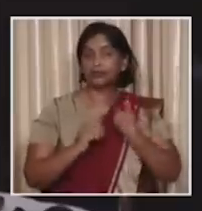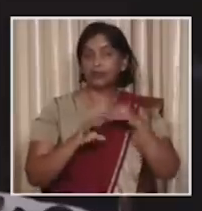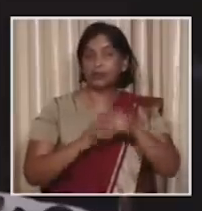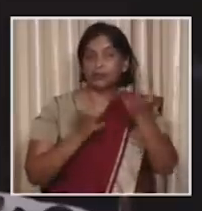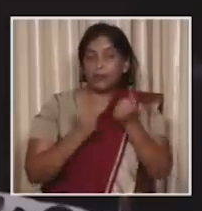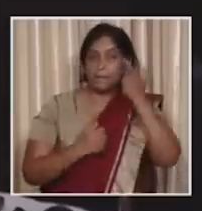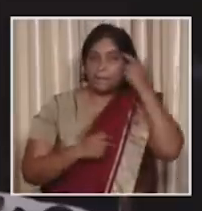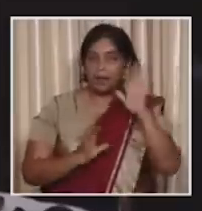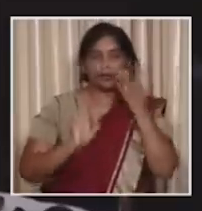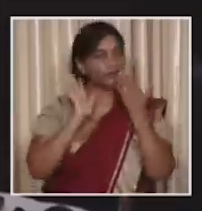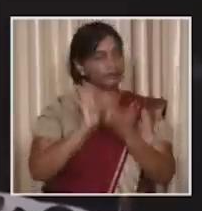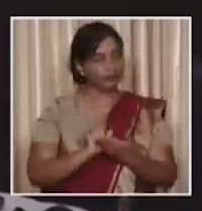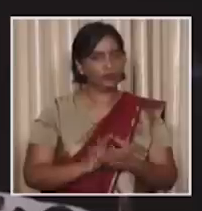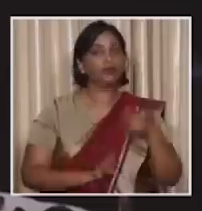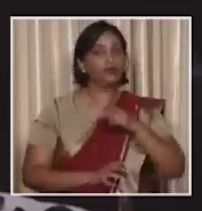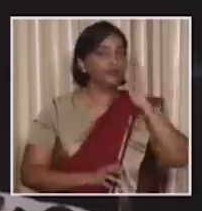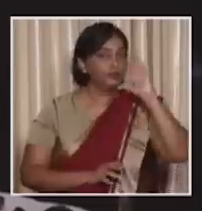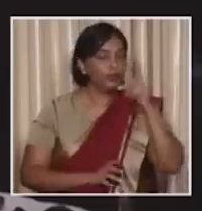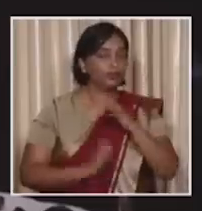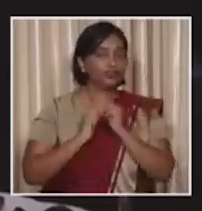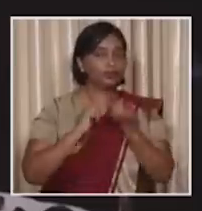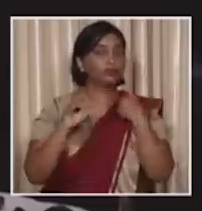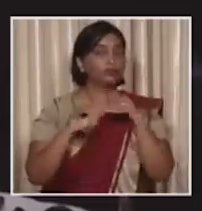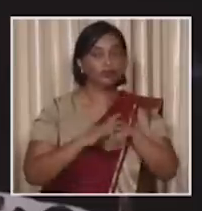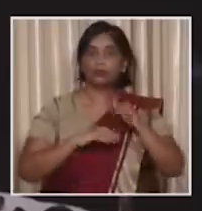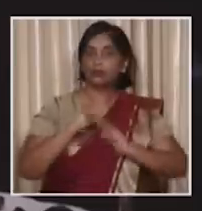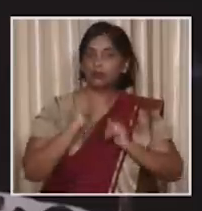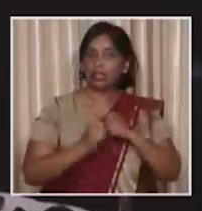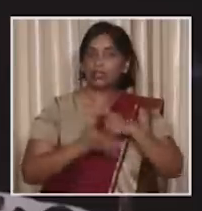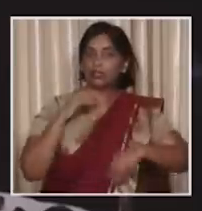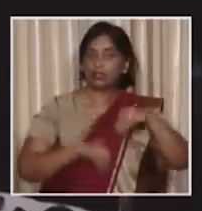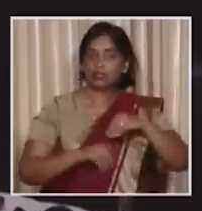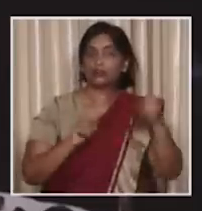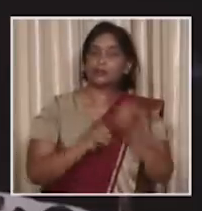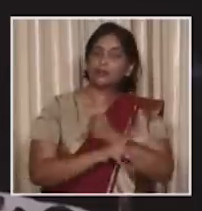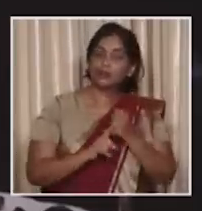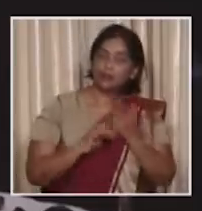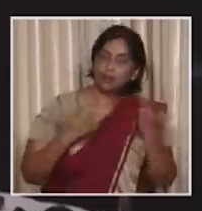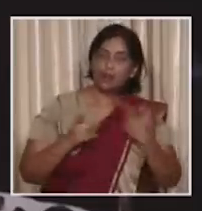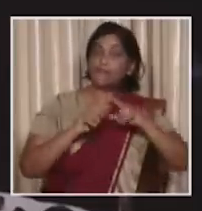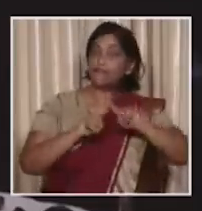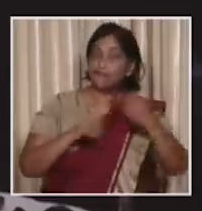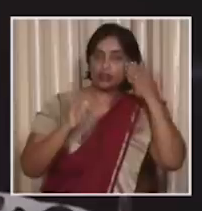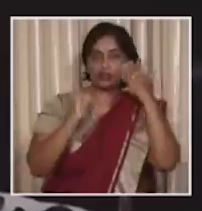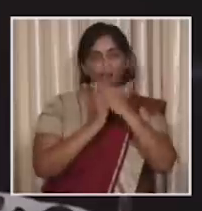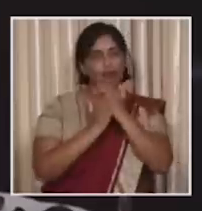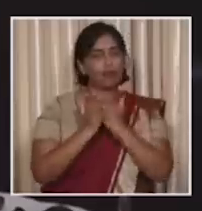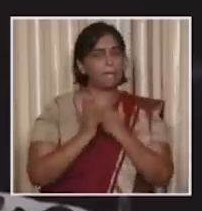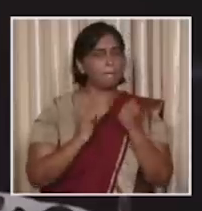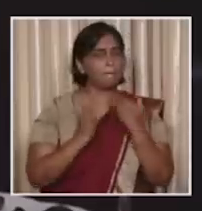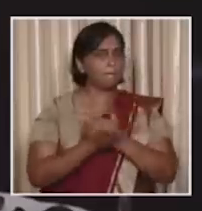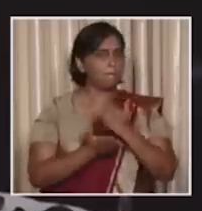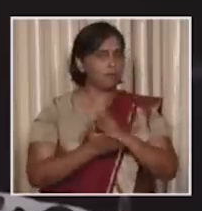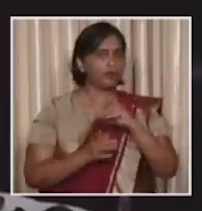පසුන ගුරුවරුන් විසින් පෙන්වා දෙනවා. විශේෂයෙන් පත්වීම් ලබා දීමේ ක්‍රියාවලියට දේශපාලන බලපෑම් මත හෝ වෙනත් කරුණක් මත බාධා එල්ලවීම